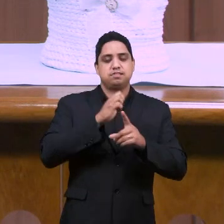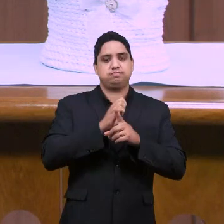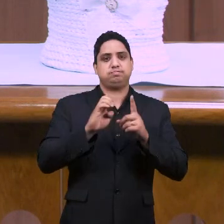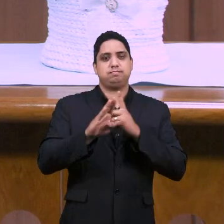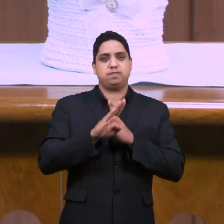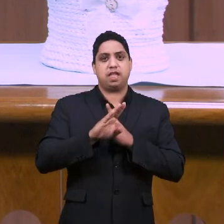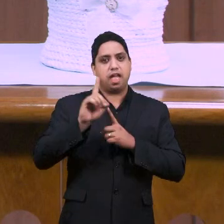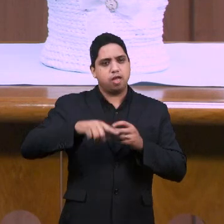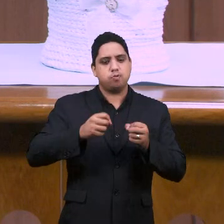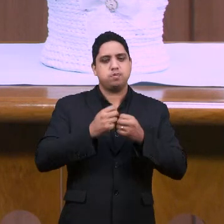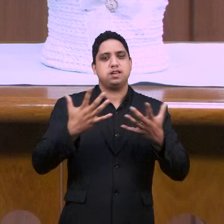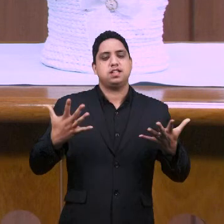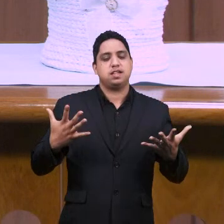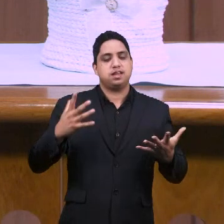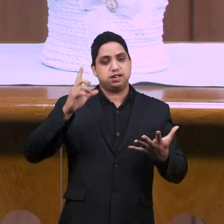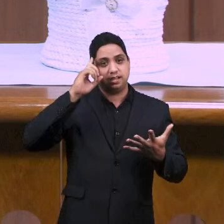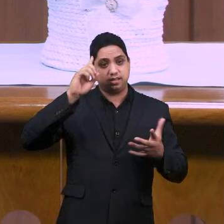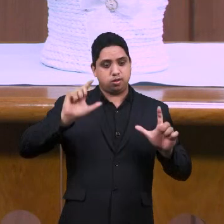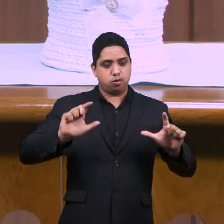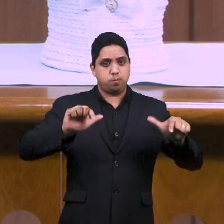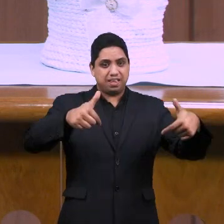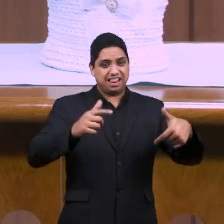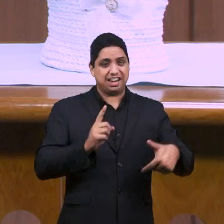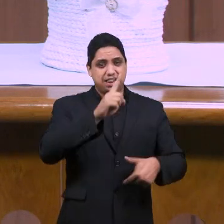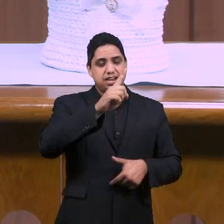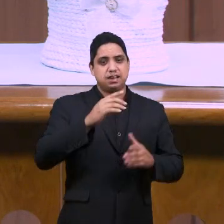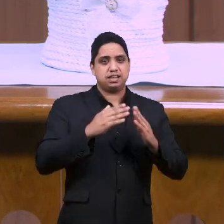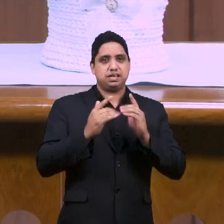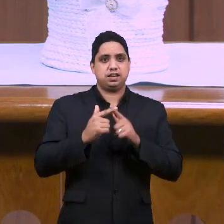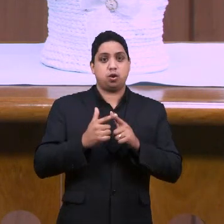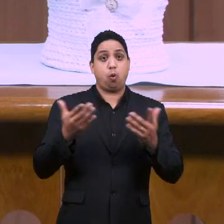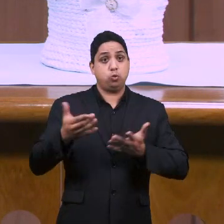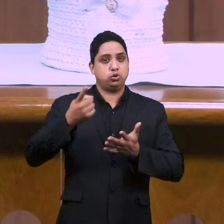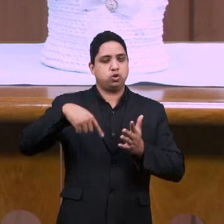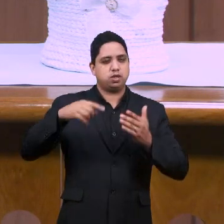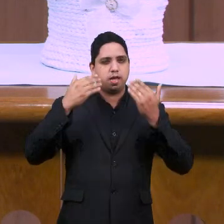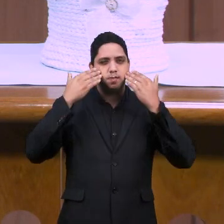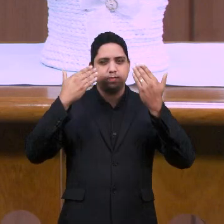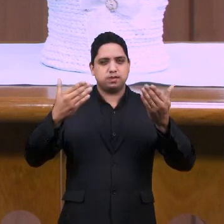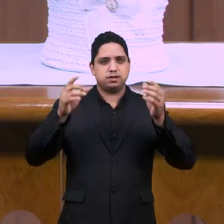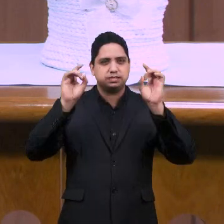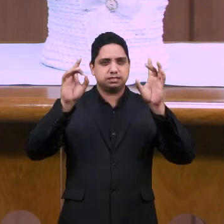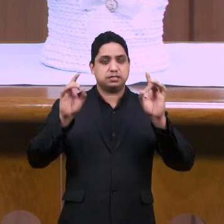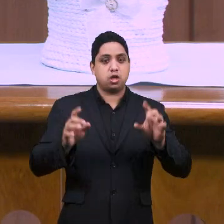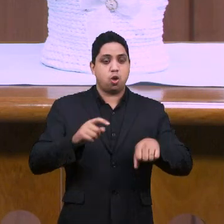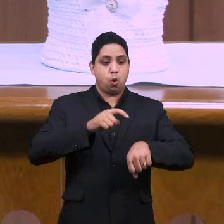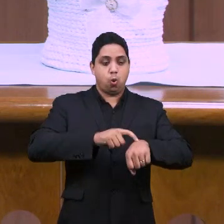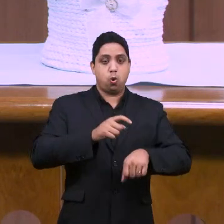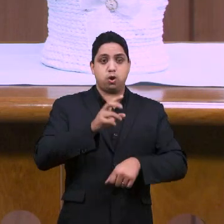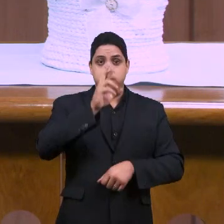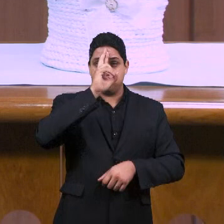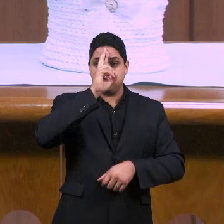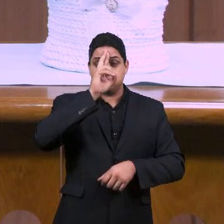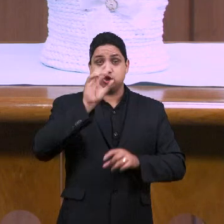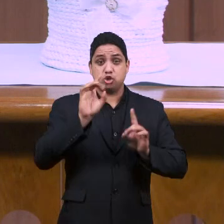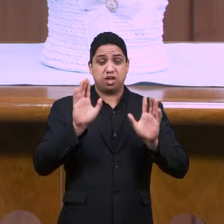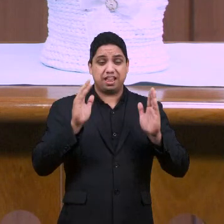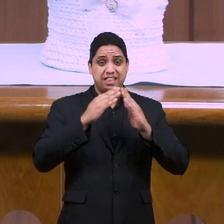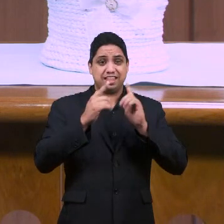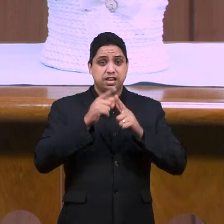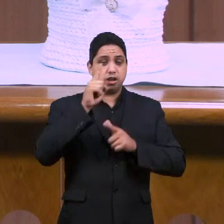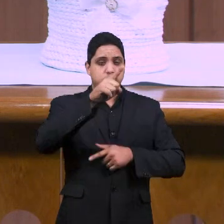dominicale. Un véritable miracle que Dieu fait dans cette église. Nous allons voir aujourd'hui une